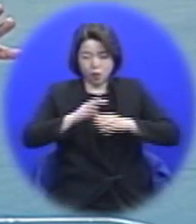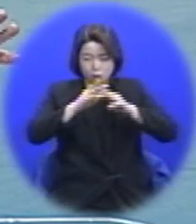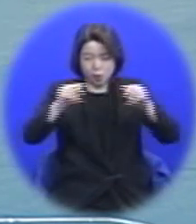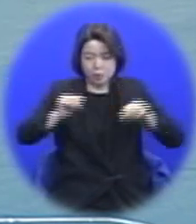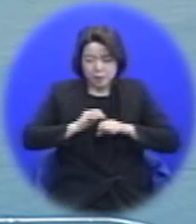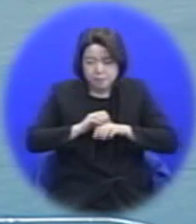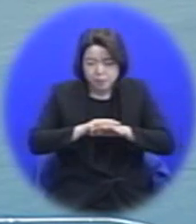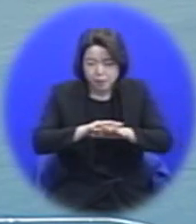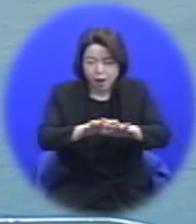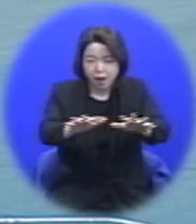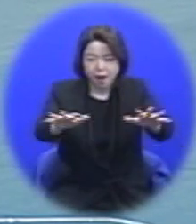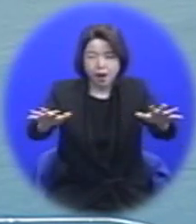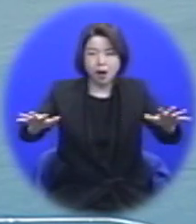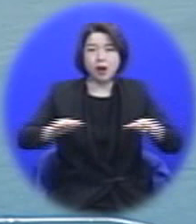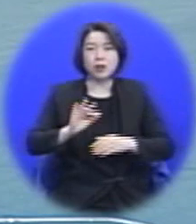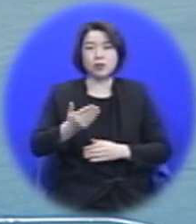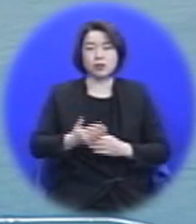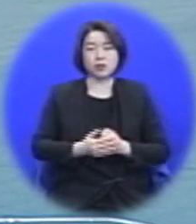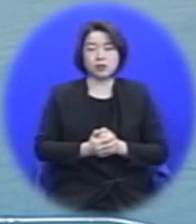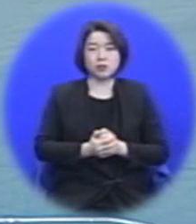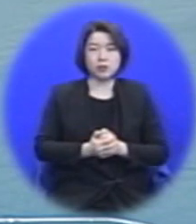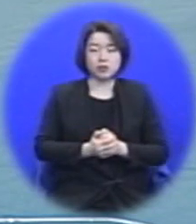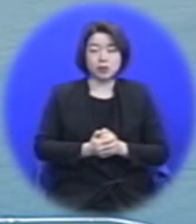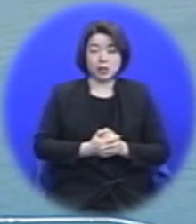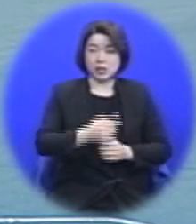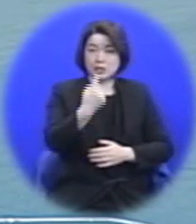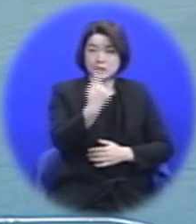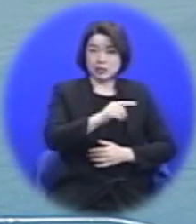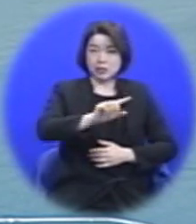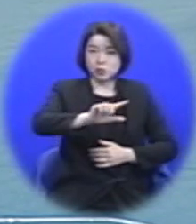다 덮어버렸습니다.